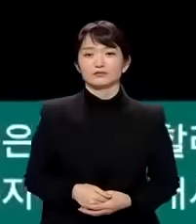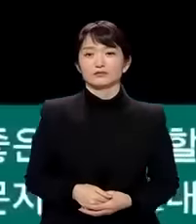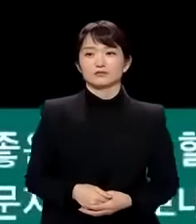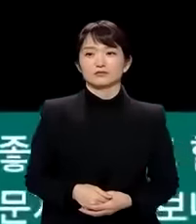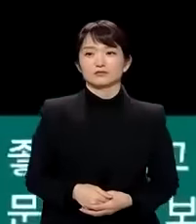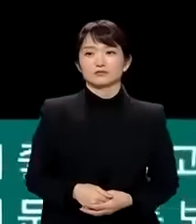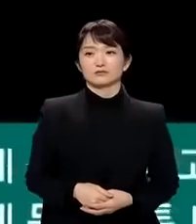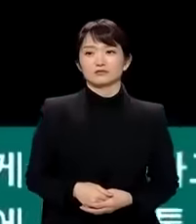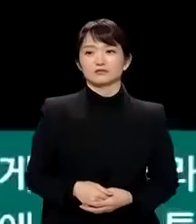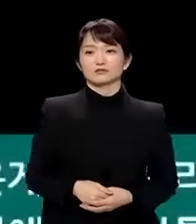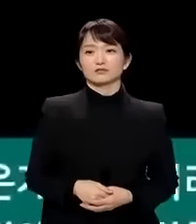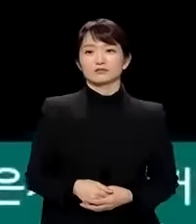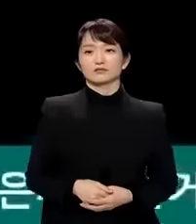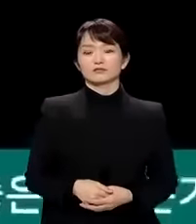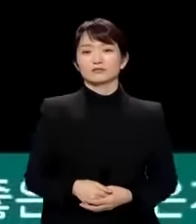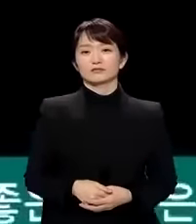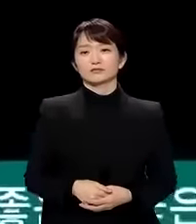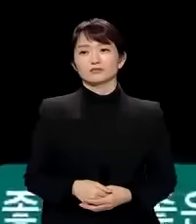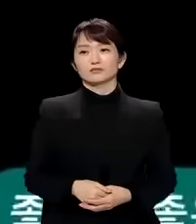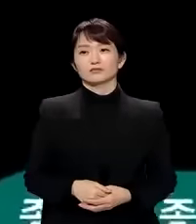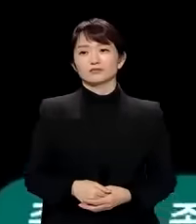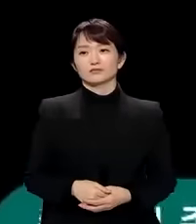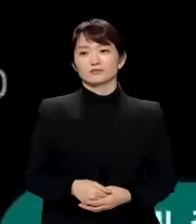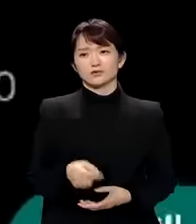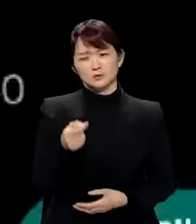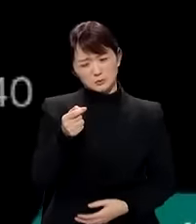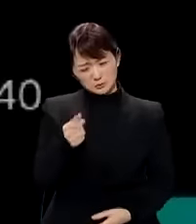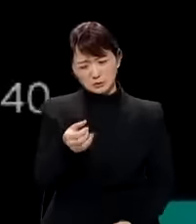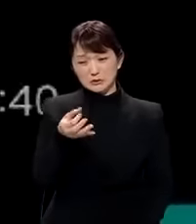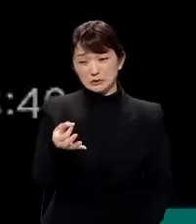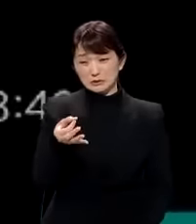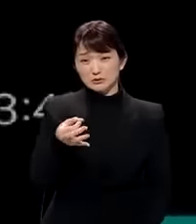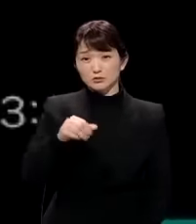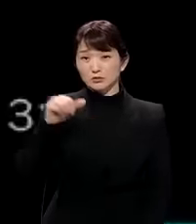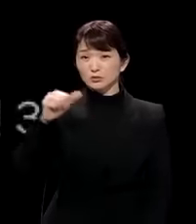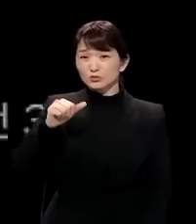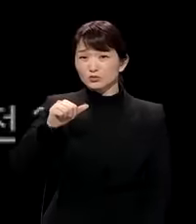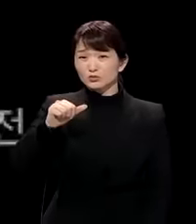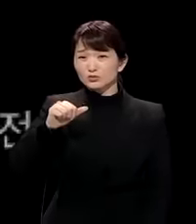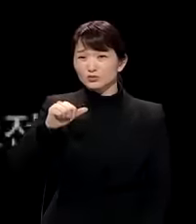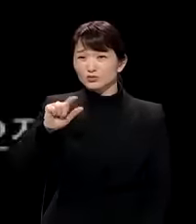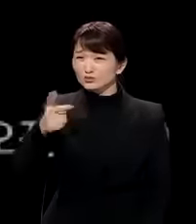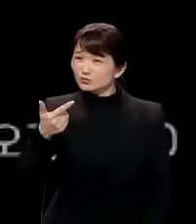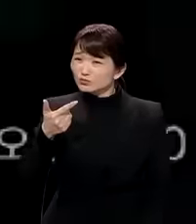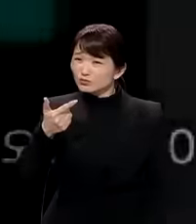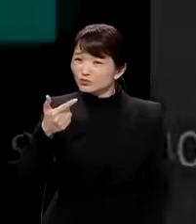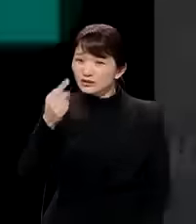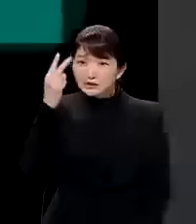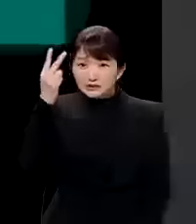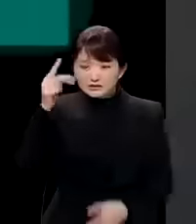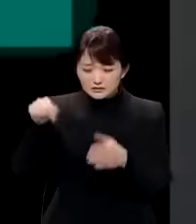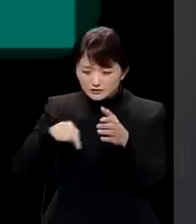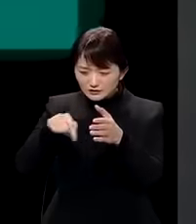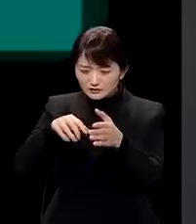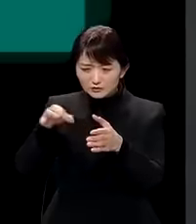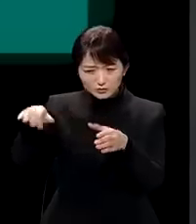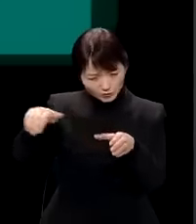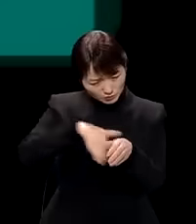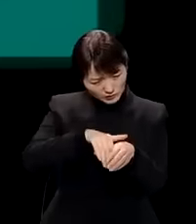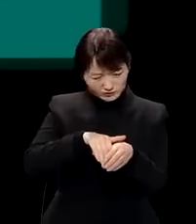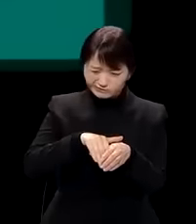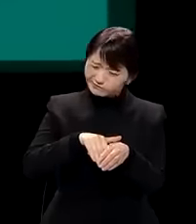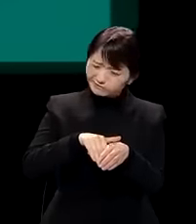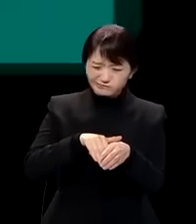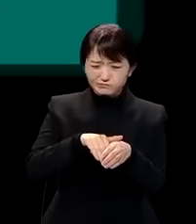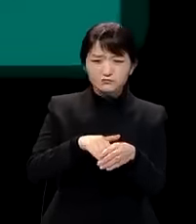데요 그래요 이것보다 굳이 적은 금액이지만 5,600원 이가요 그걸 또 이틀 내에 뭔가 좀 그래요 근데 이게